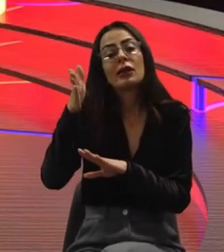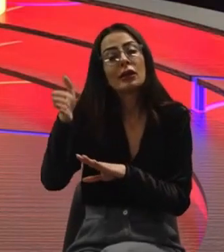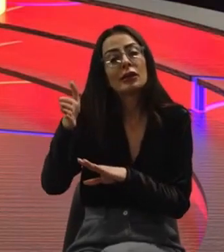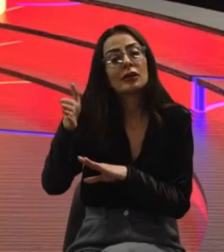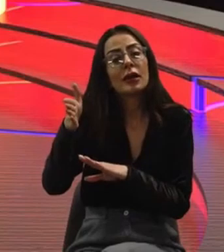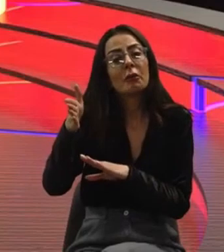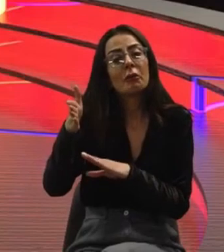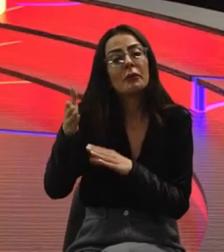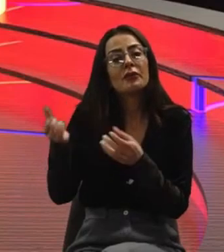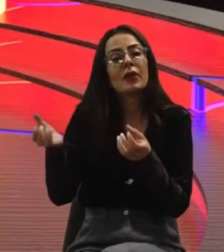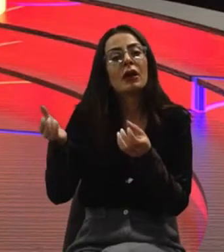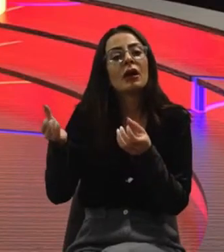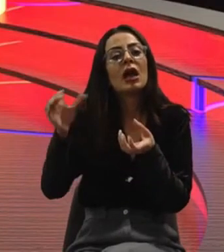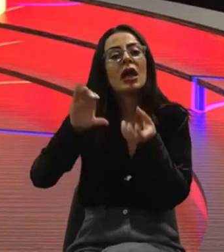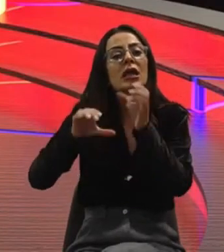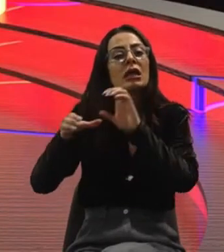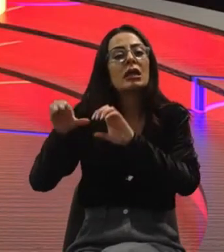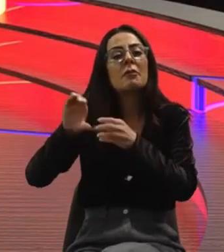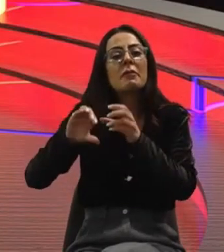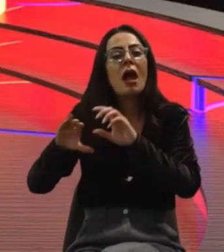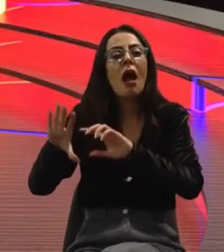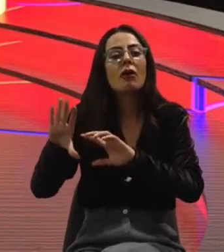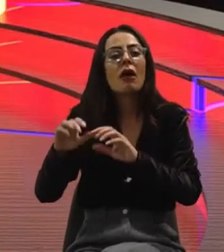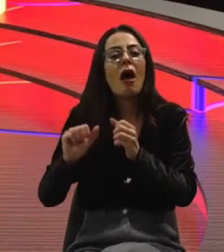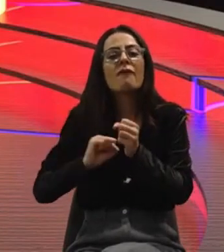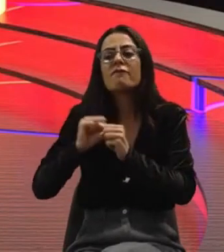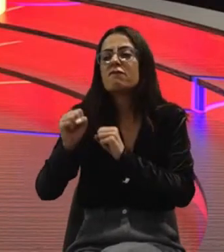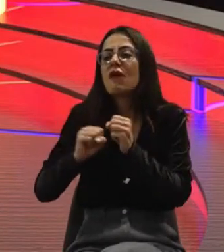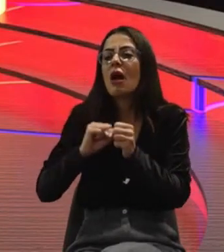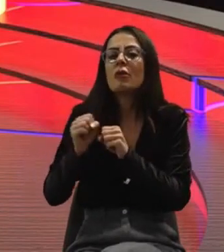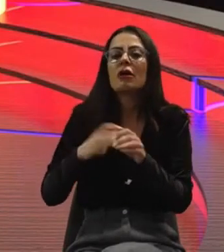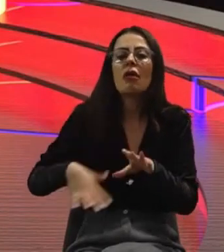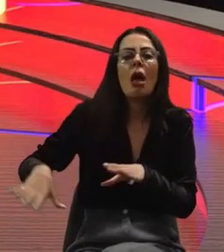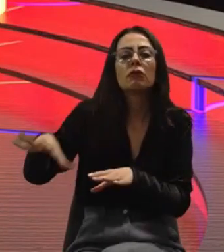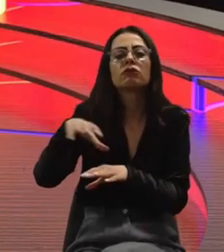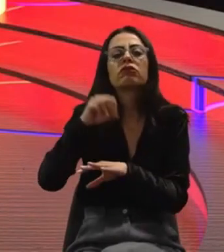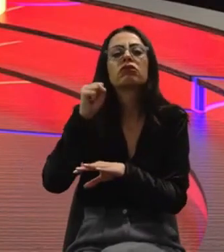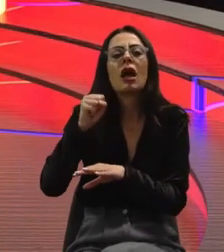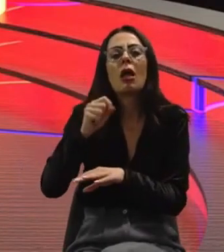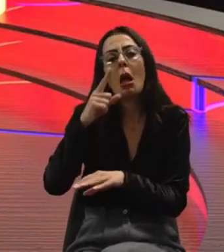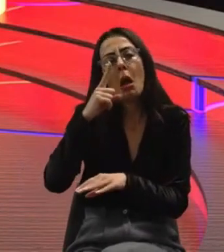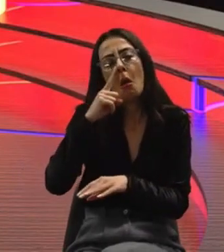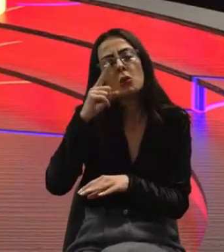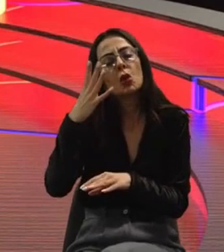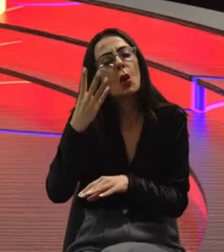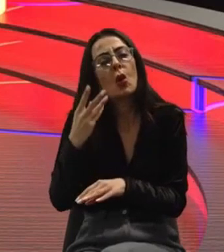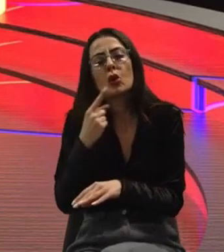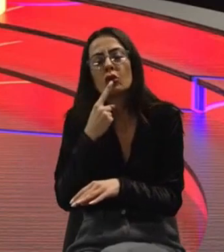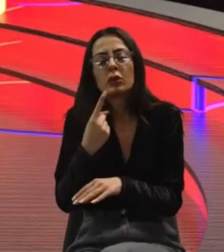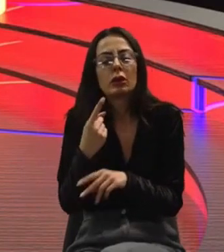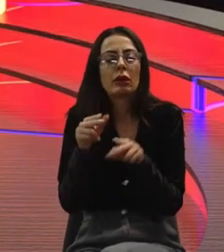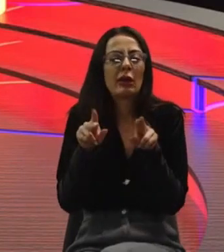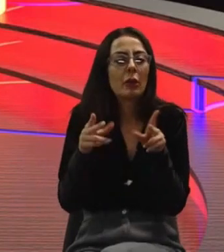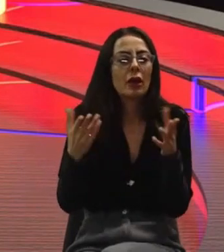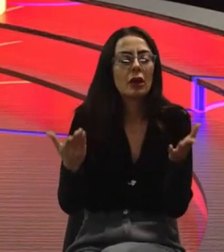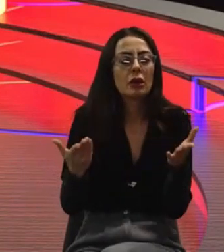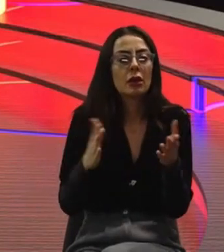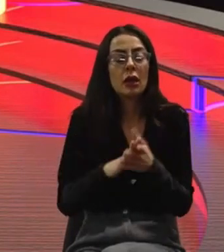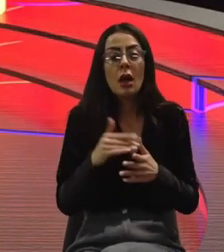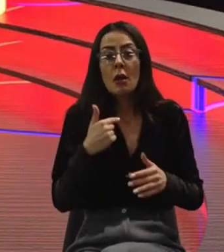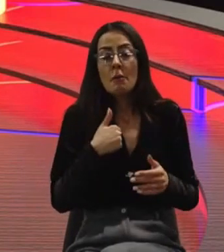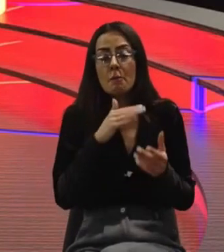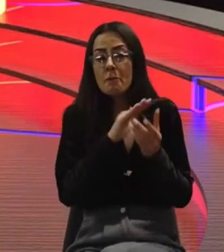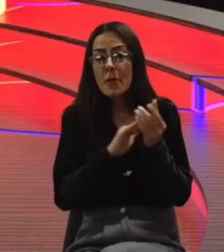mühendisliği kimya şirketinde gel Ne oldu yani zaman içerisinde bu tip şeyler göreceksiniz hikâyelerde okulu